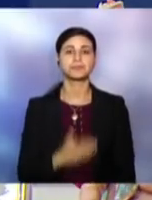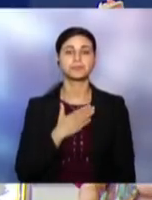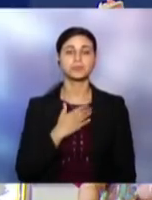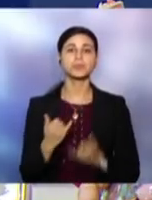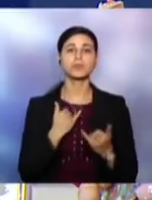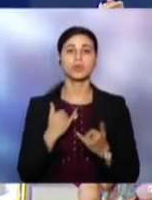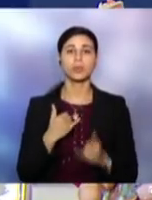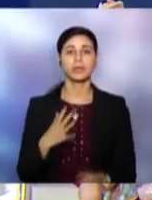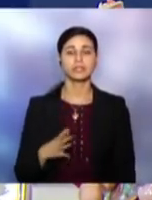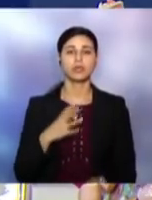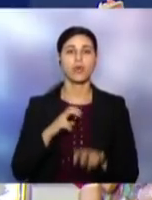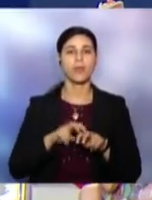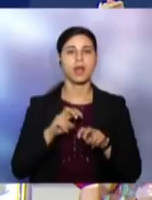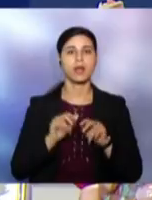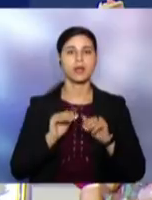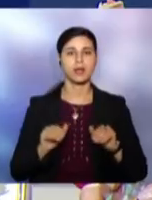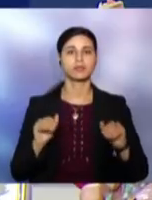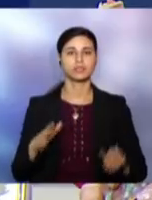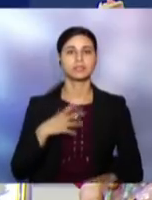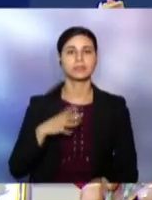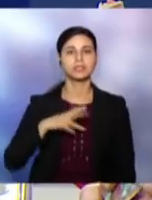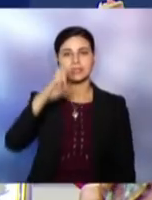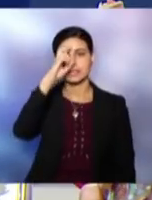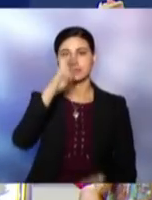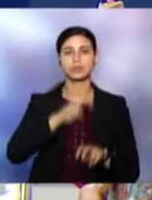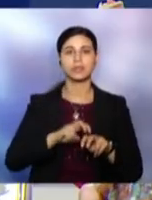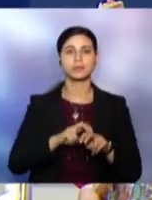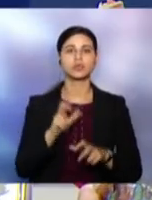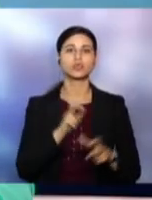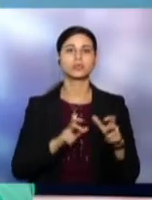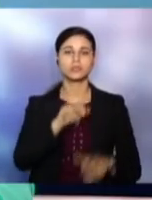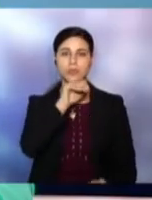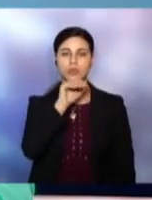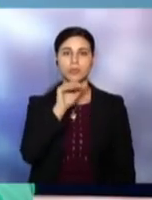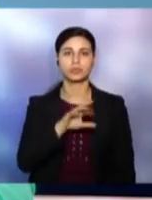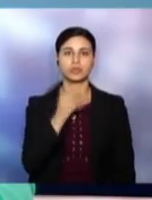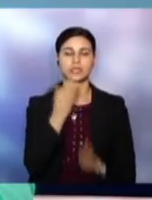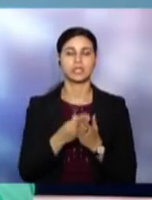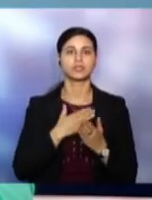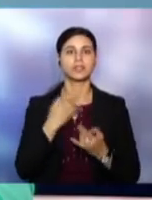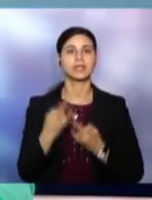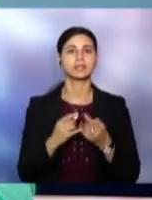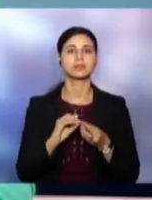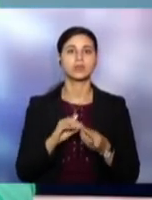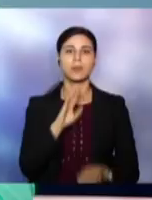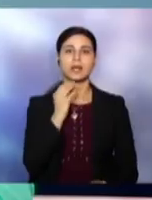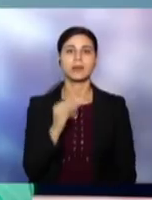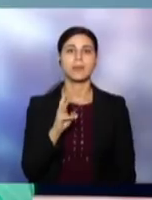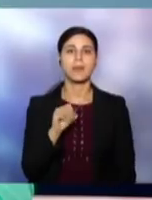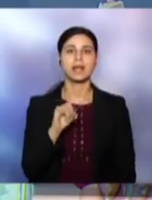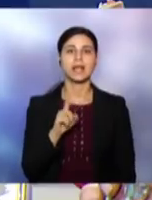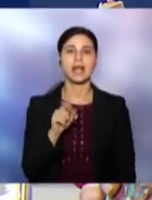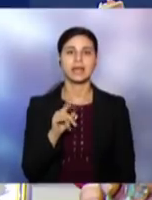კი გახლდათ პედიატრი, თბილისის სახელმწიფო სამედიცინო უნივერსიტეტის პროფესორი და ჩვენი გადაცემის მეგობარი ქალბატონი